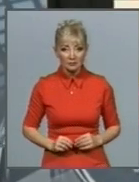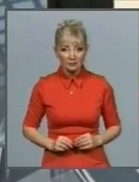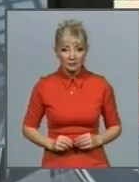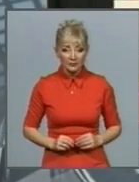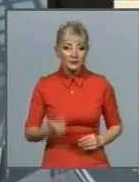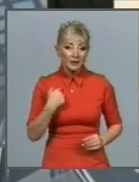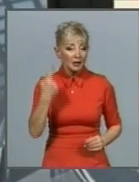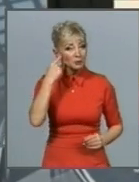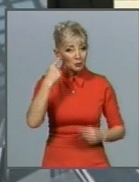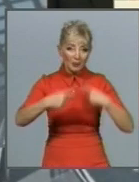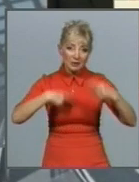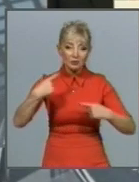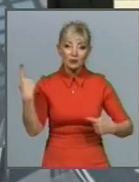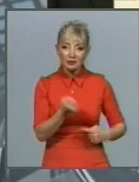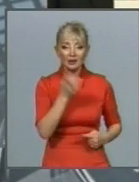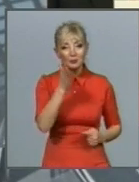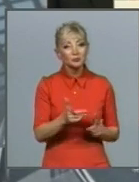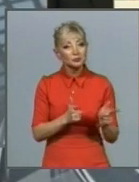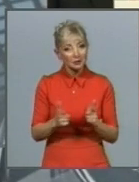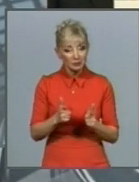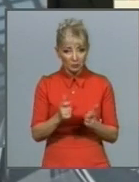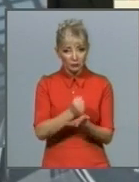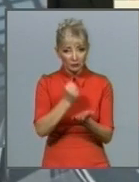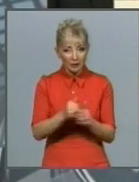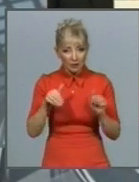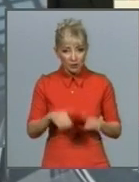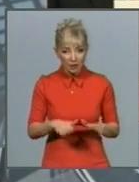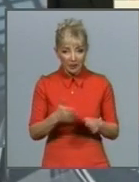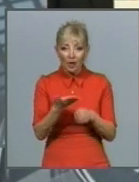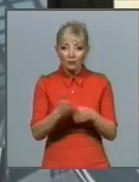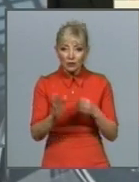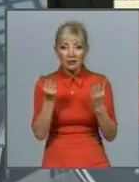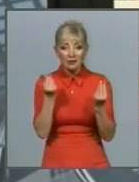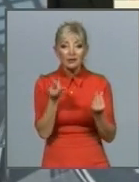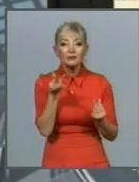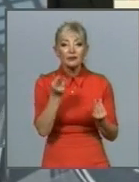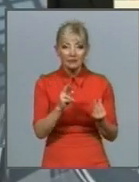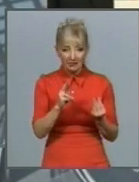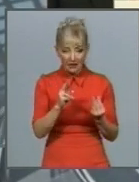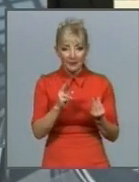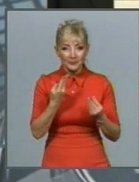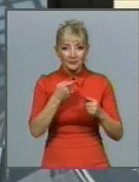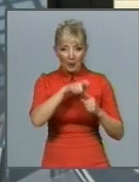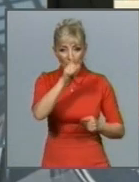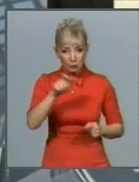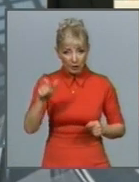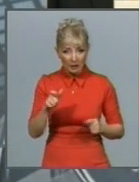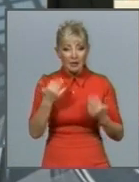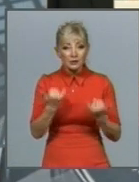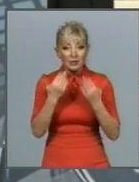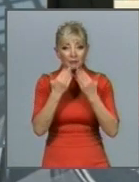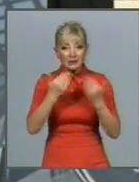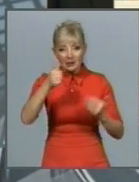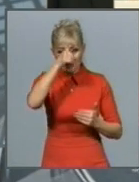Я думаю, з наступного тижня буде готове до прийняття рішення у частині тарифів для побутового споживача. Зараз останні